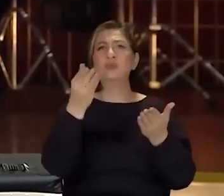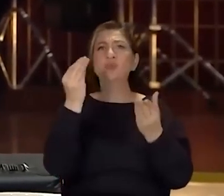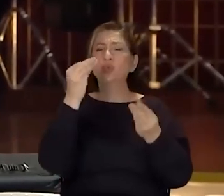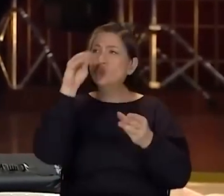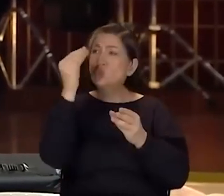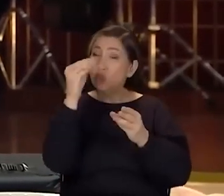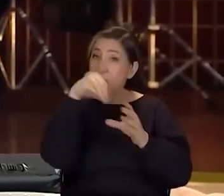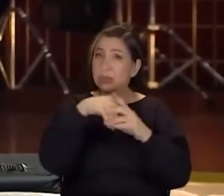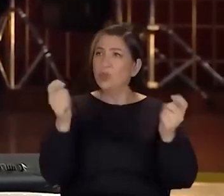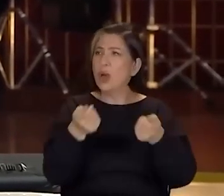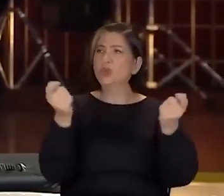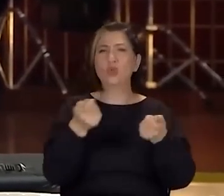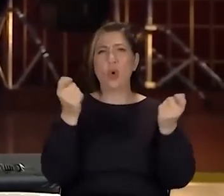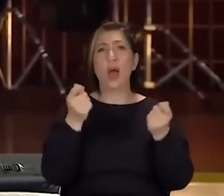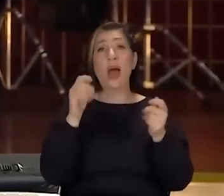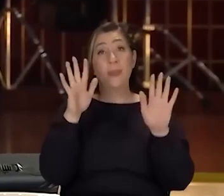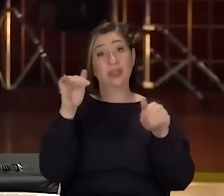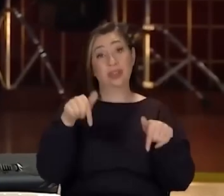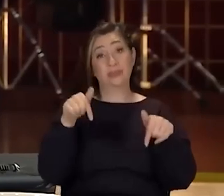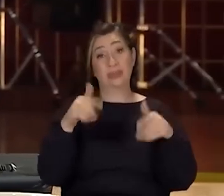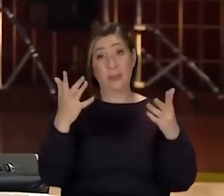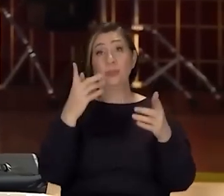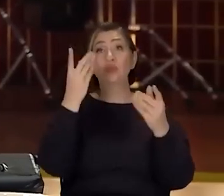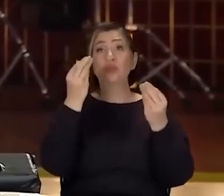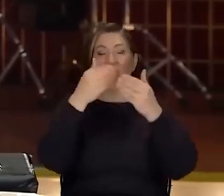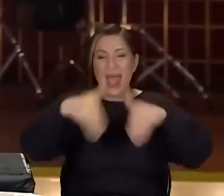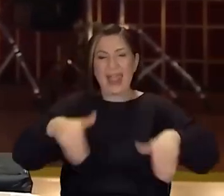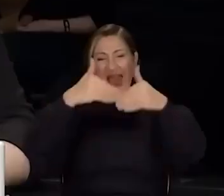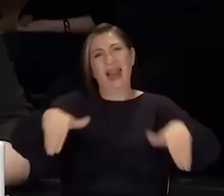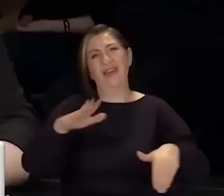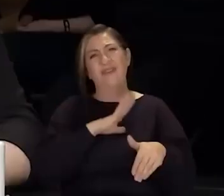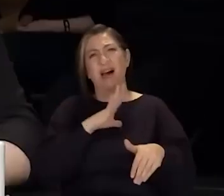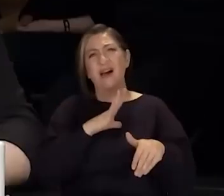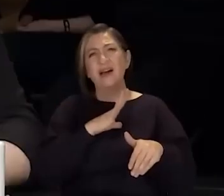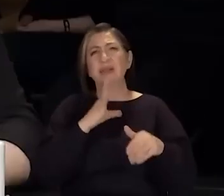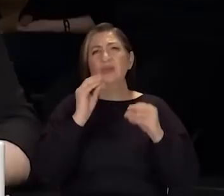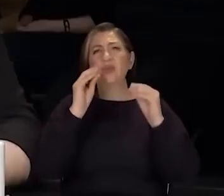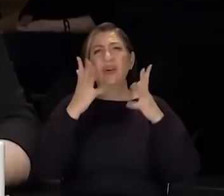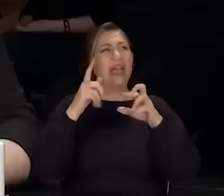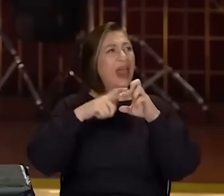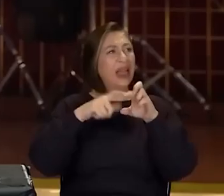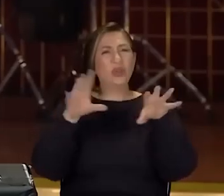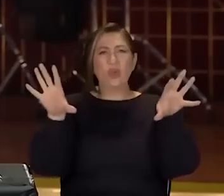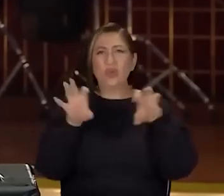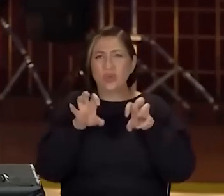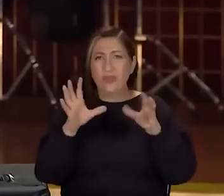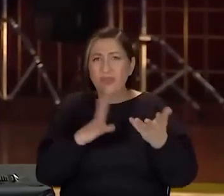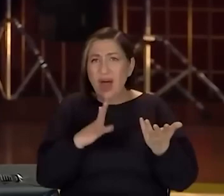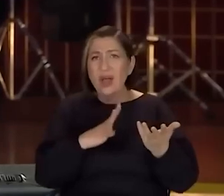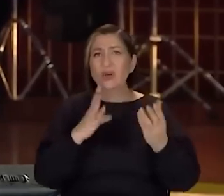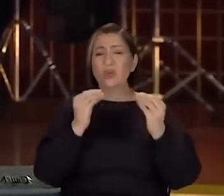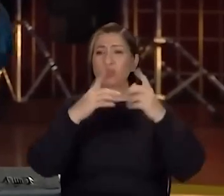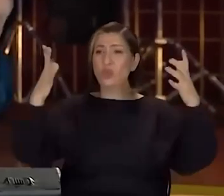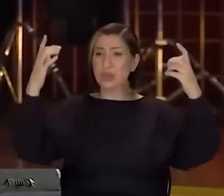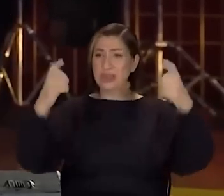çocuk için uğraşıyorlar. Ama şimdi tabii ki birçok engeller de var. Çok fazla radyasyon alıyoruz. Aynen. Özellikle büyük